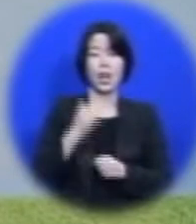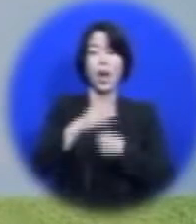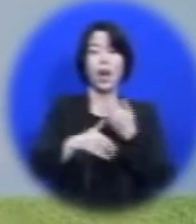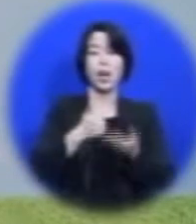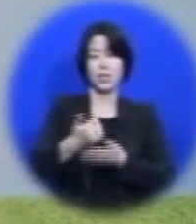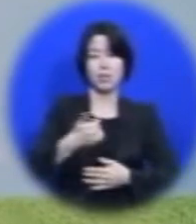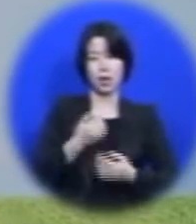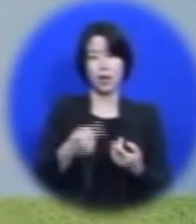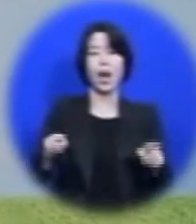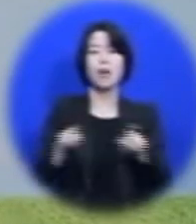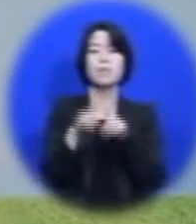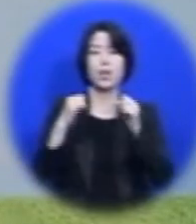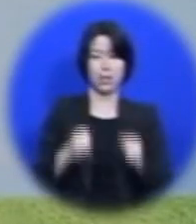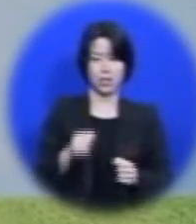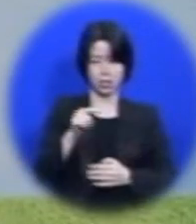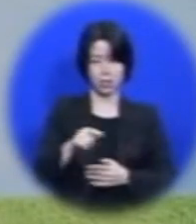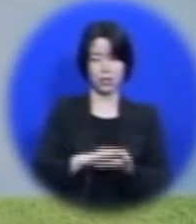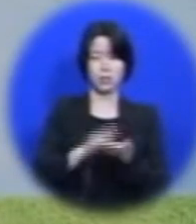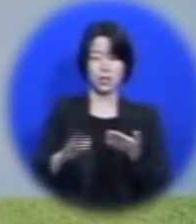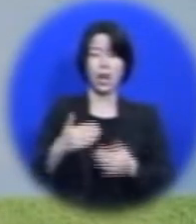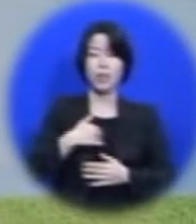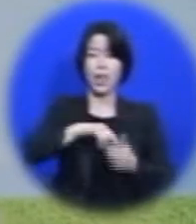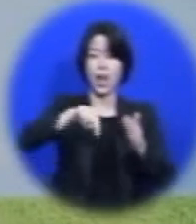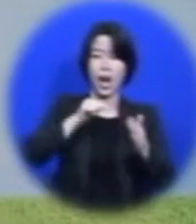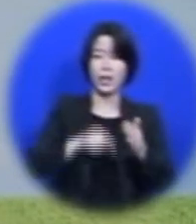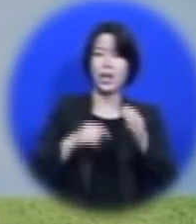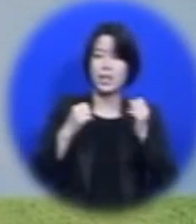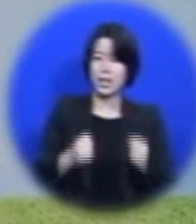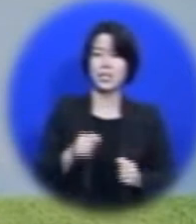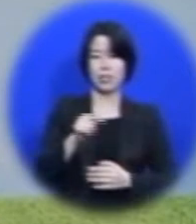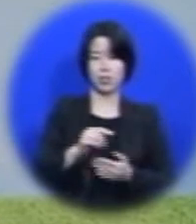하나님이 나와 함께 계시는 것이요, 내 안에 계시는 것이요,